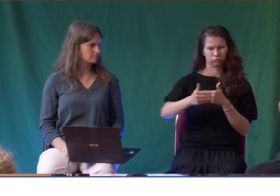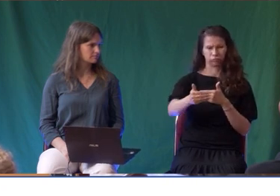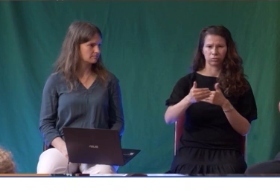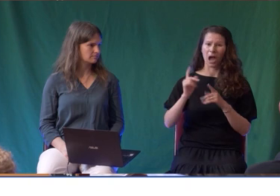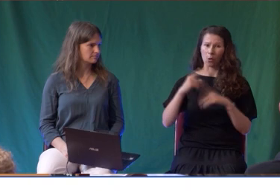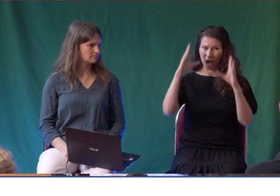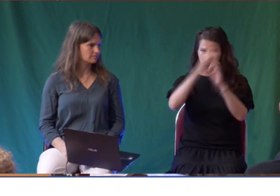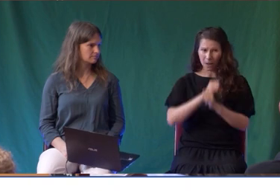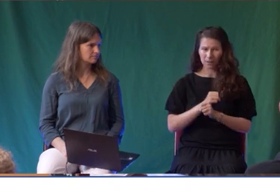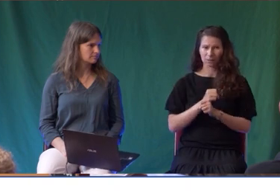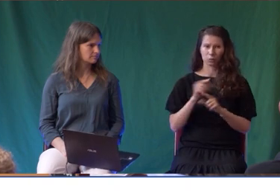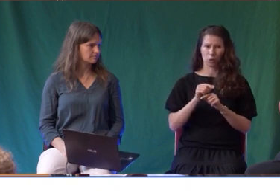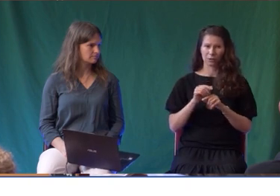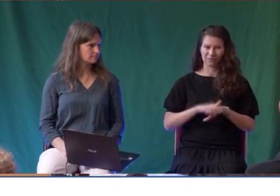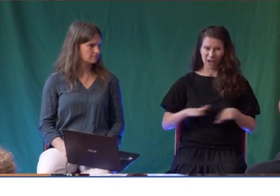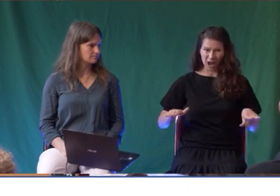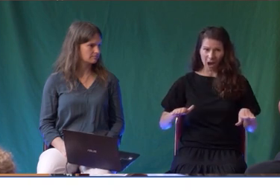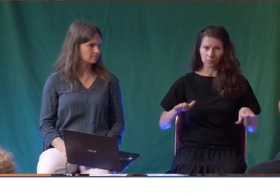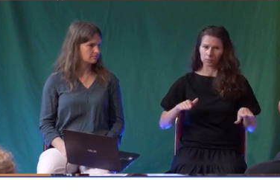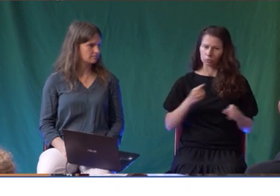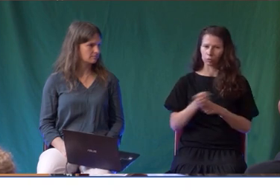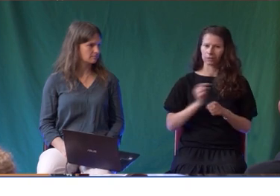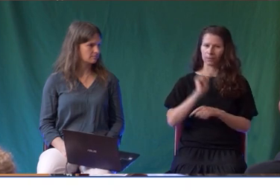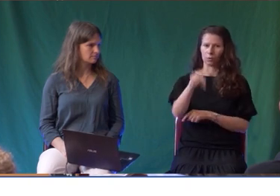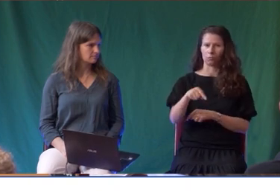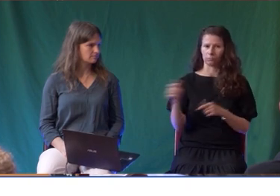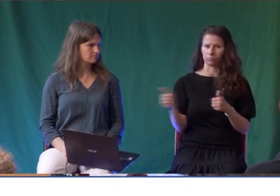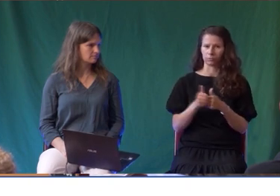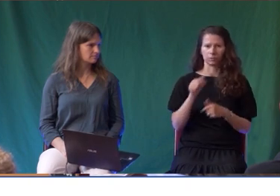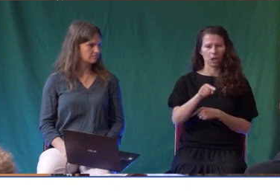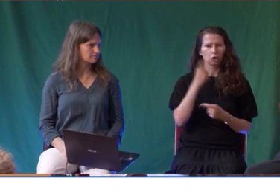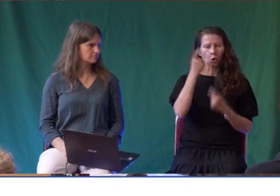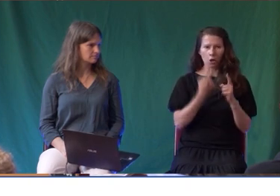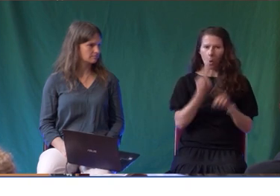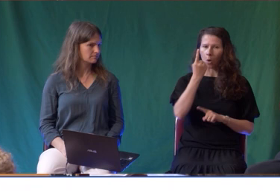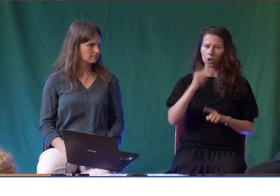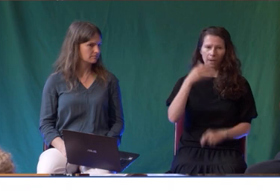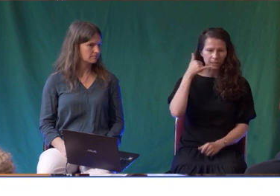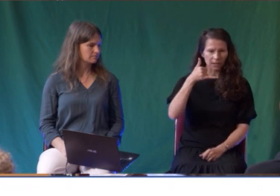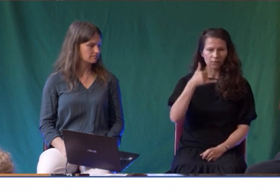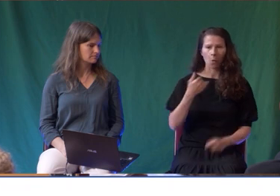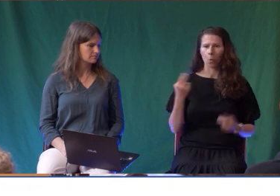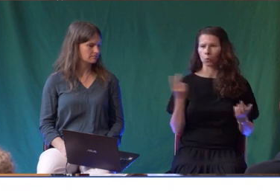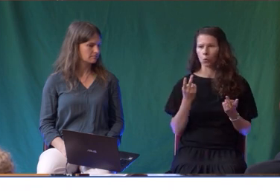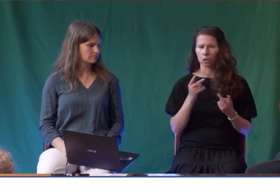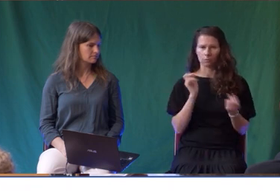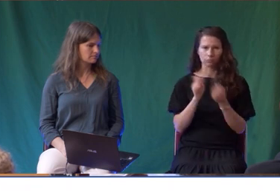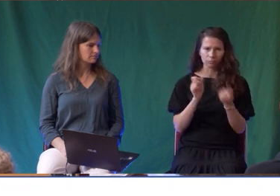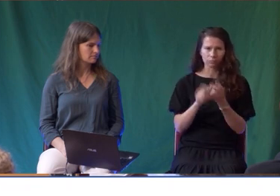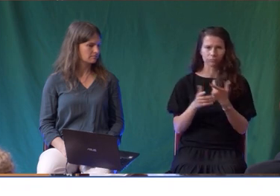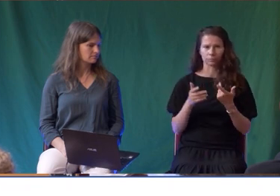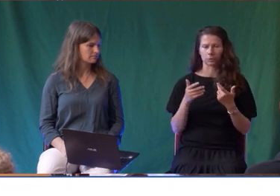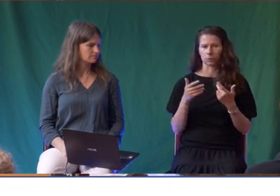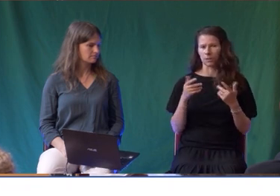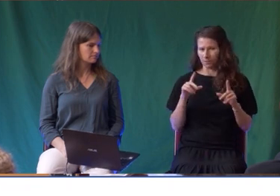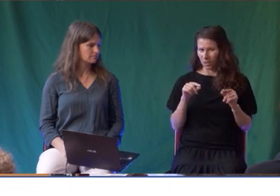Abendstunden nach Feierabend noch zur Verfügung zu stehen wenn die sorgen so groß sind dass noch mal telefoniert oder Nachrichten hin und her geschickt werden